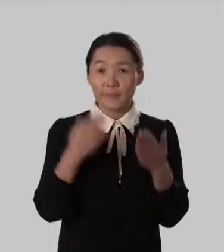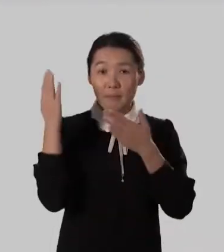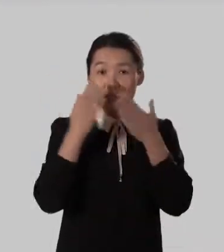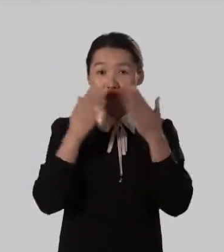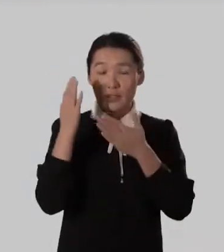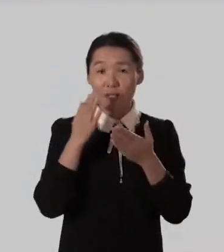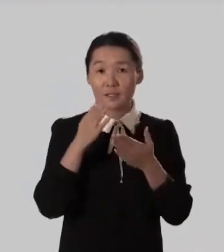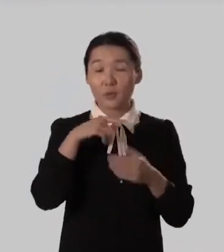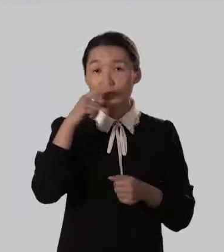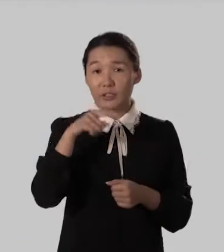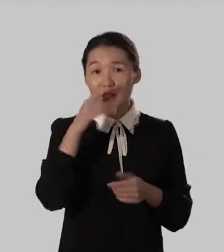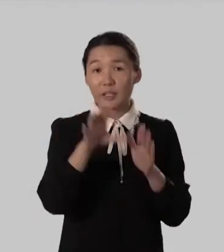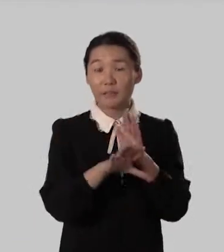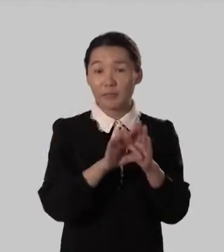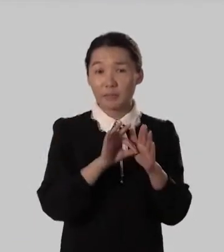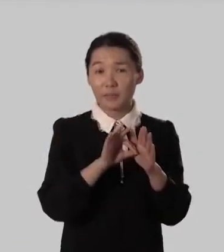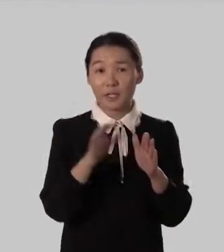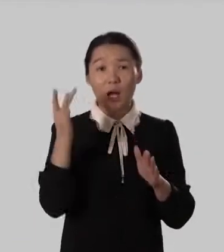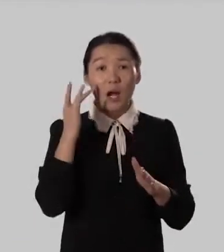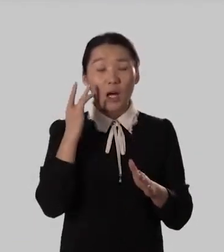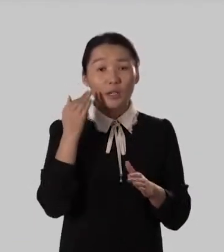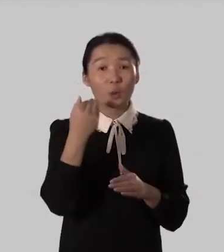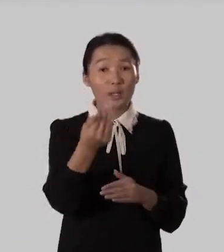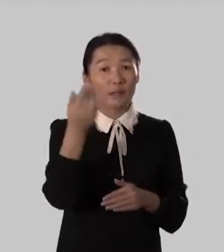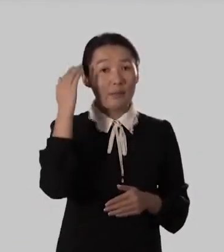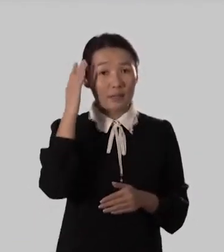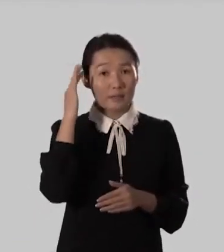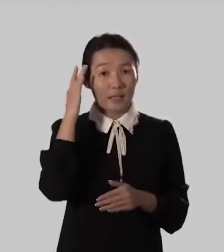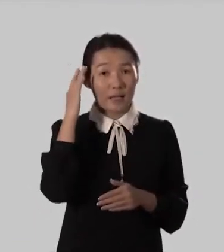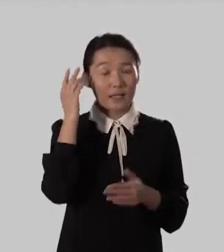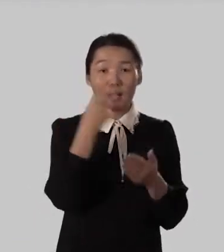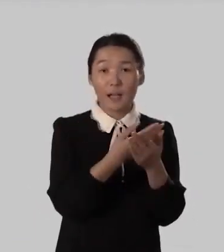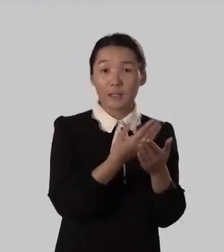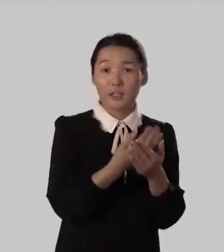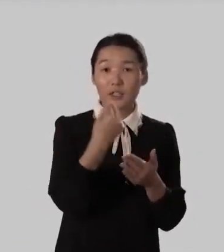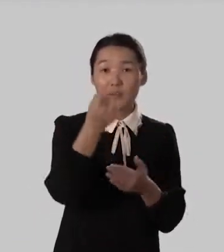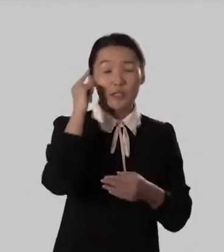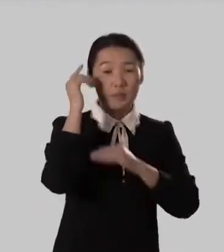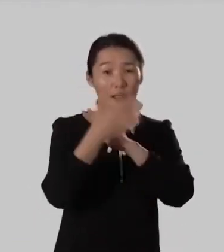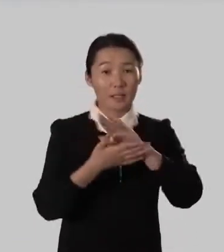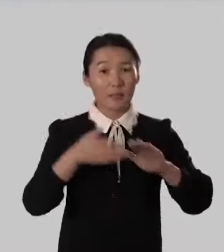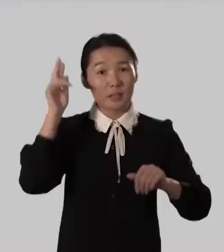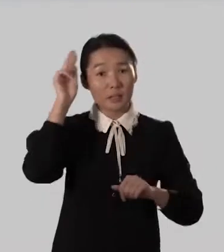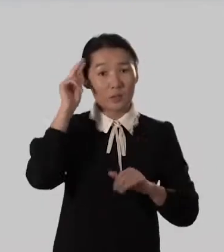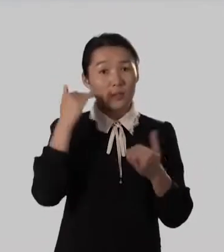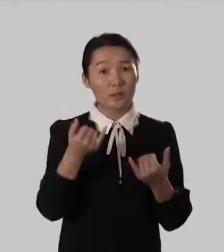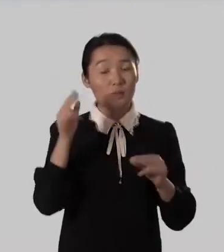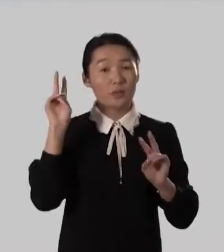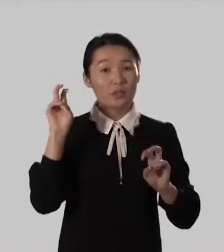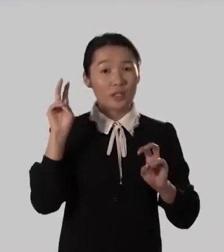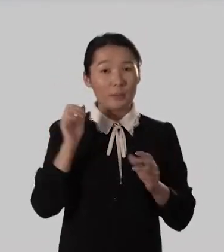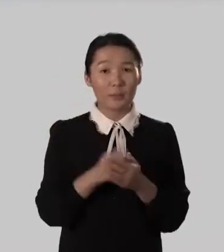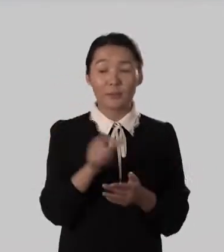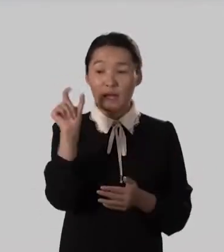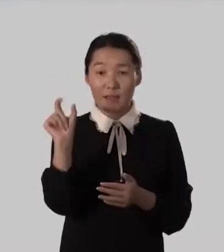прочитайте утверждение и выберите то которое на ваш взгляд отражает ваше понимание изучена сегодня